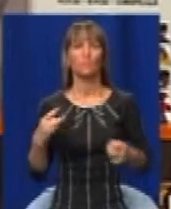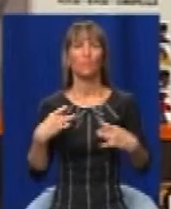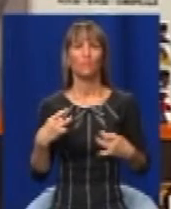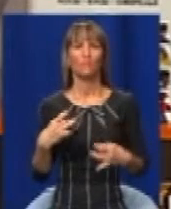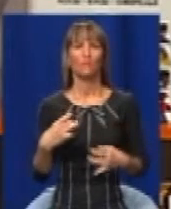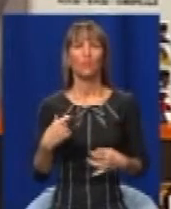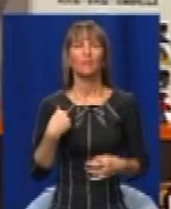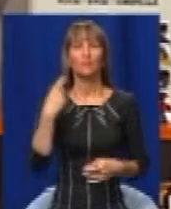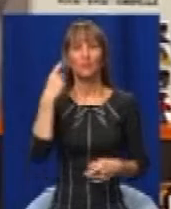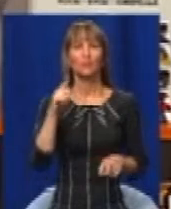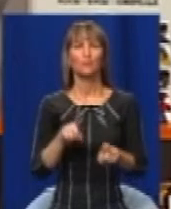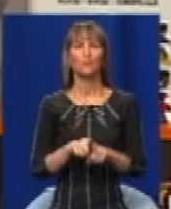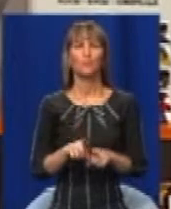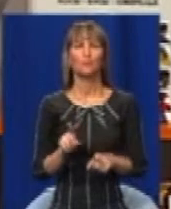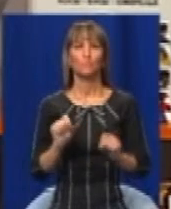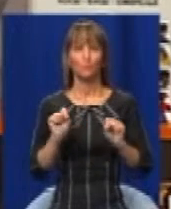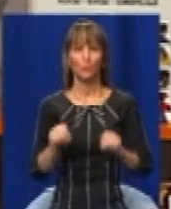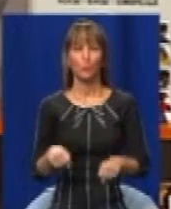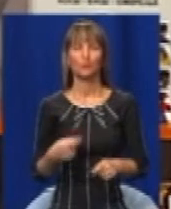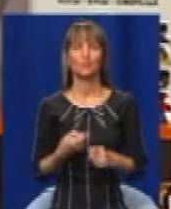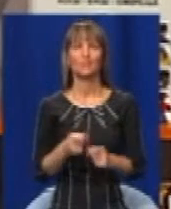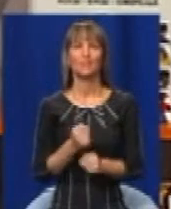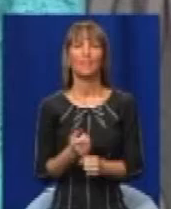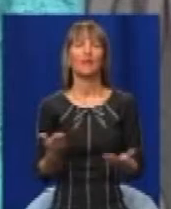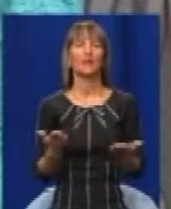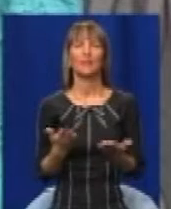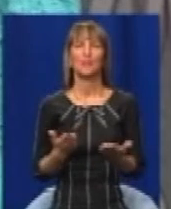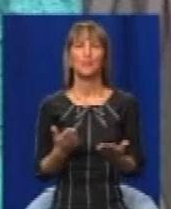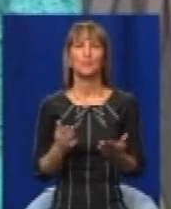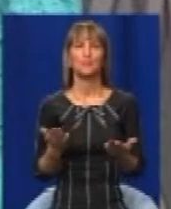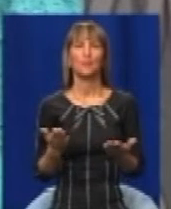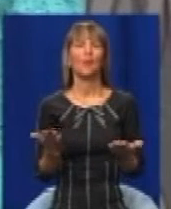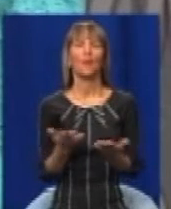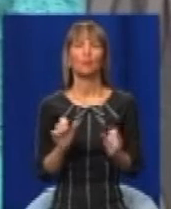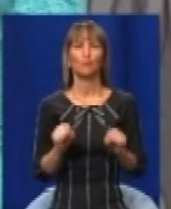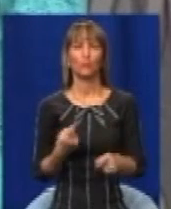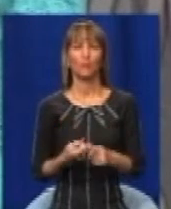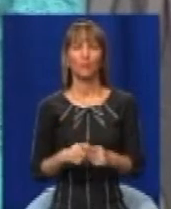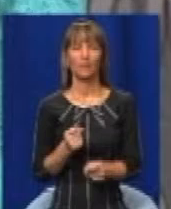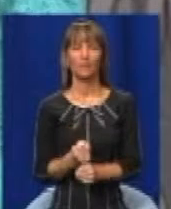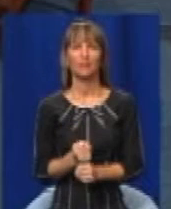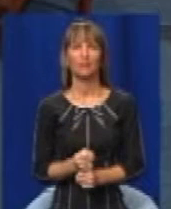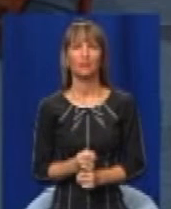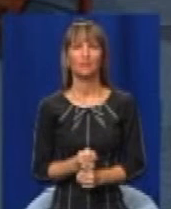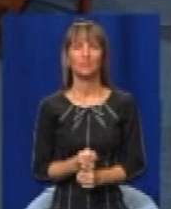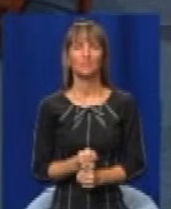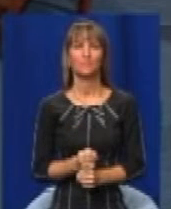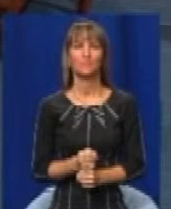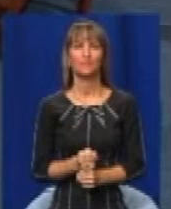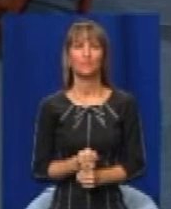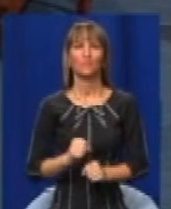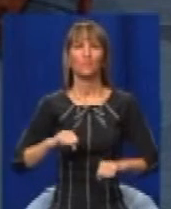я так думаю, що це можна. А якими методами, як ти думаєш, можна? Ну,